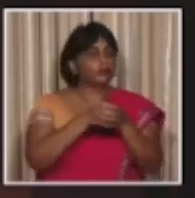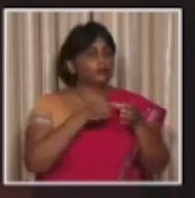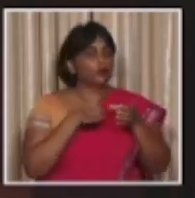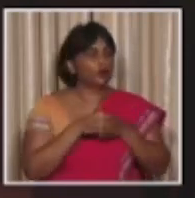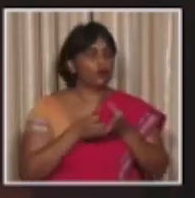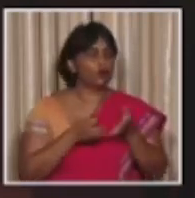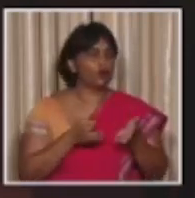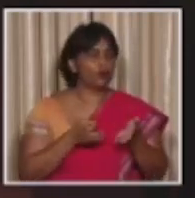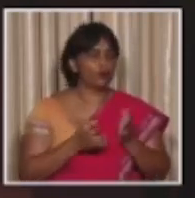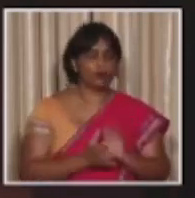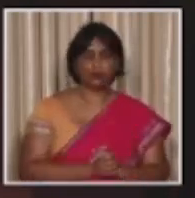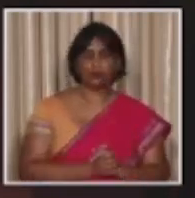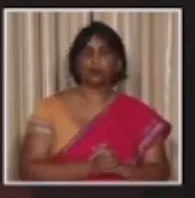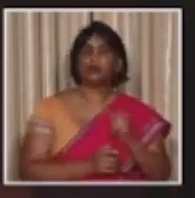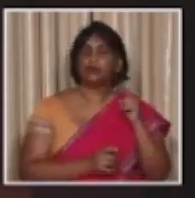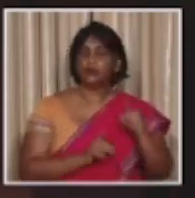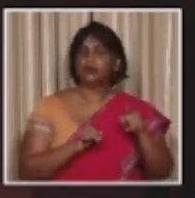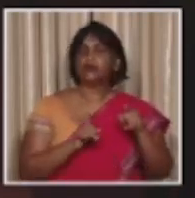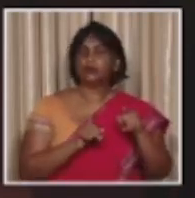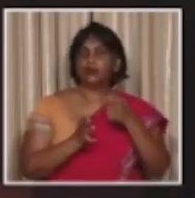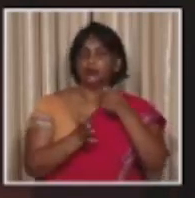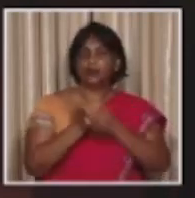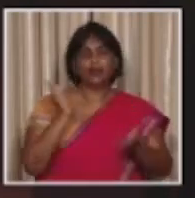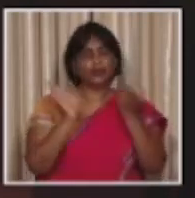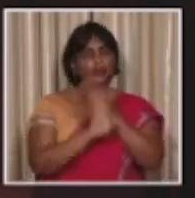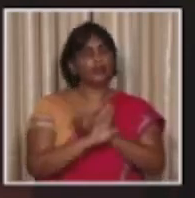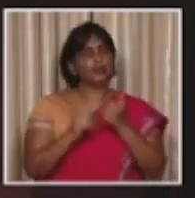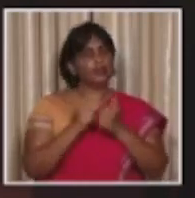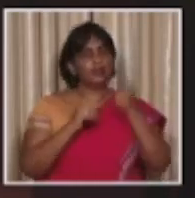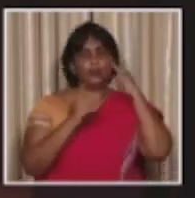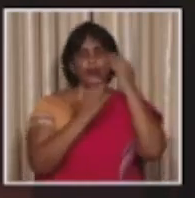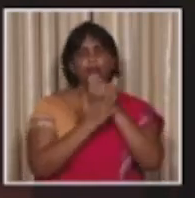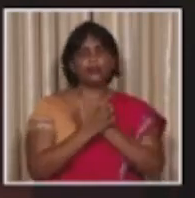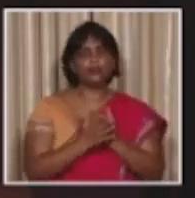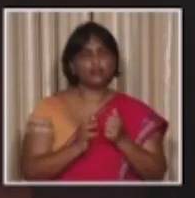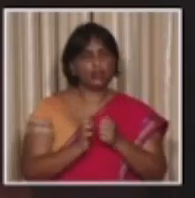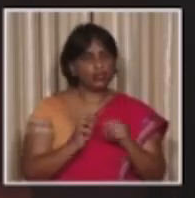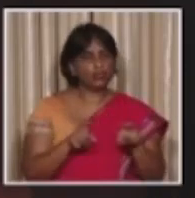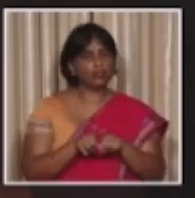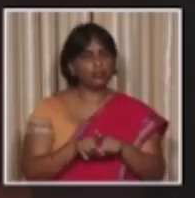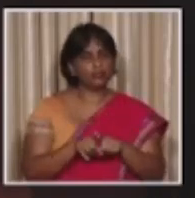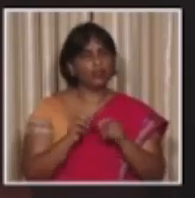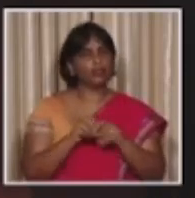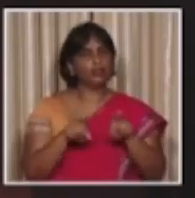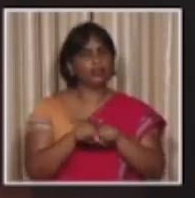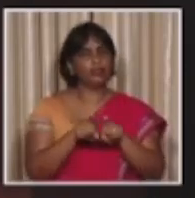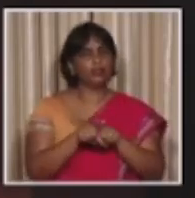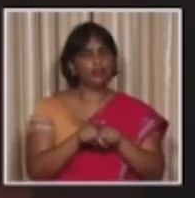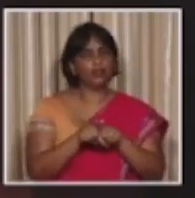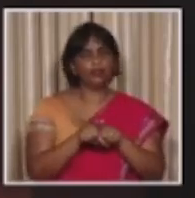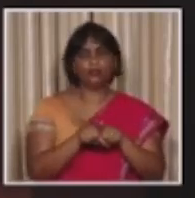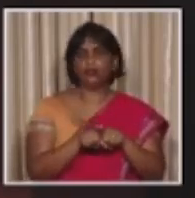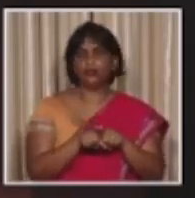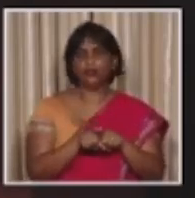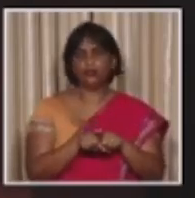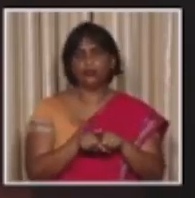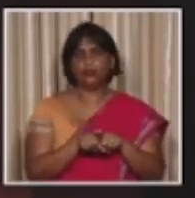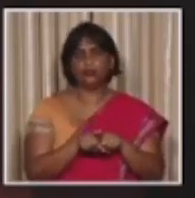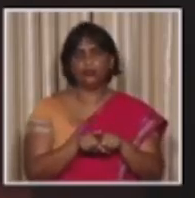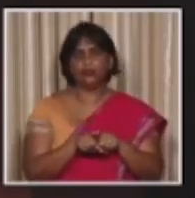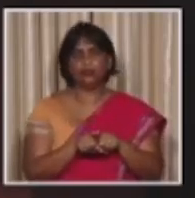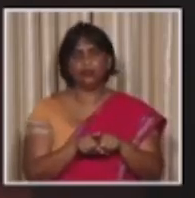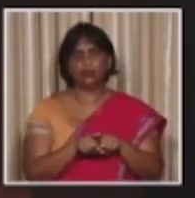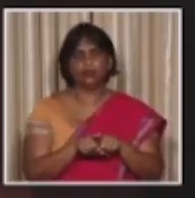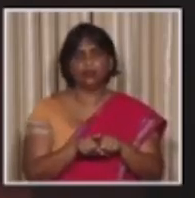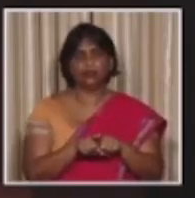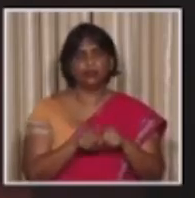කවුරුද එම ගිවිසුම් කොන්දේසි කවරේද එම ගිවිසුම මෙම සභාවට ඉදිරිපත් කළ හැකිද